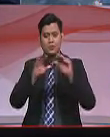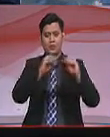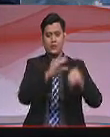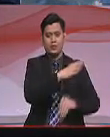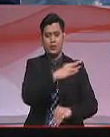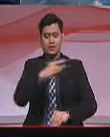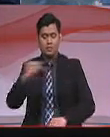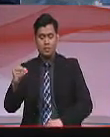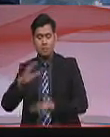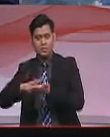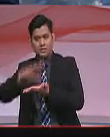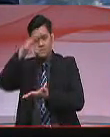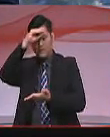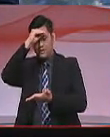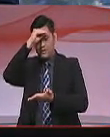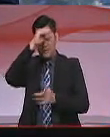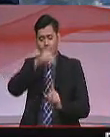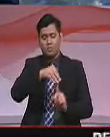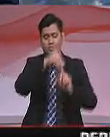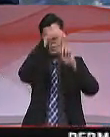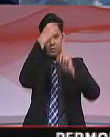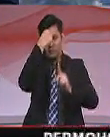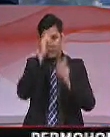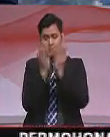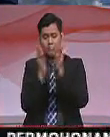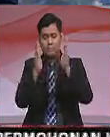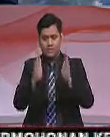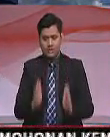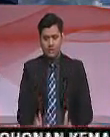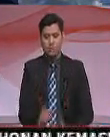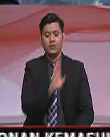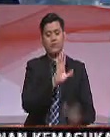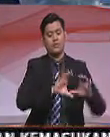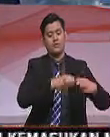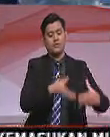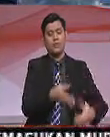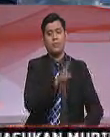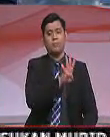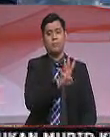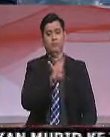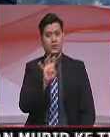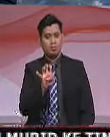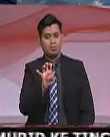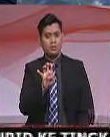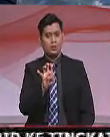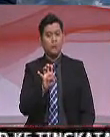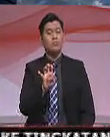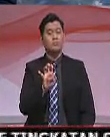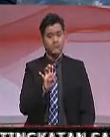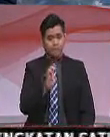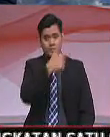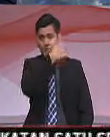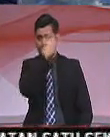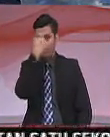PDP khusus untuk murid daripada kelompok B40. Timbalan Menterinya, Datuk Dr. Mahang Soon berkata, disebabkan Perintah